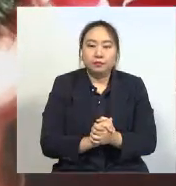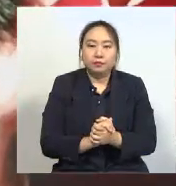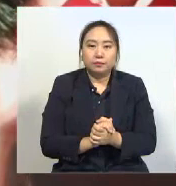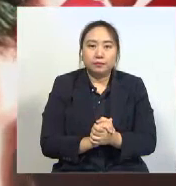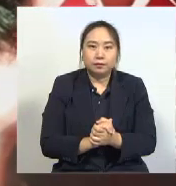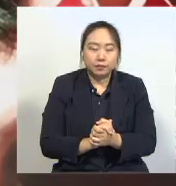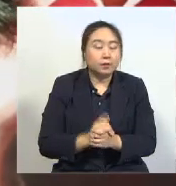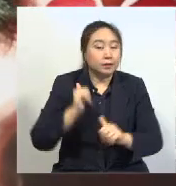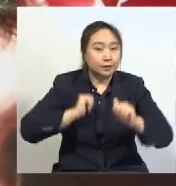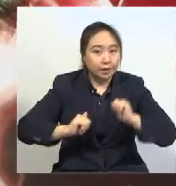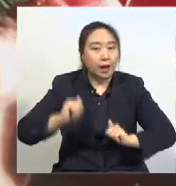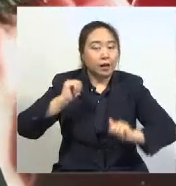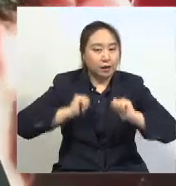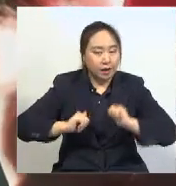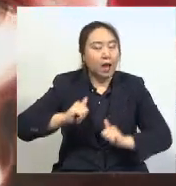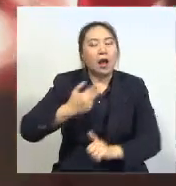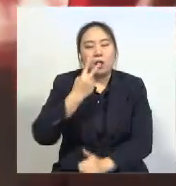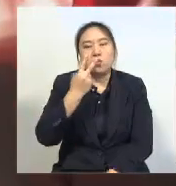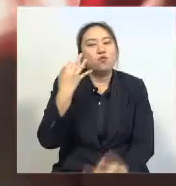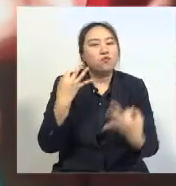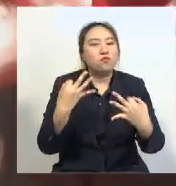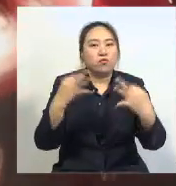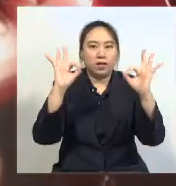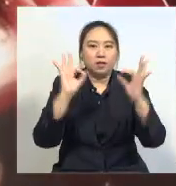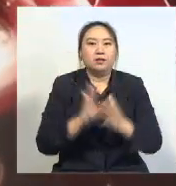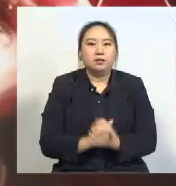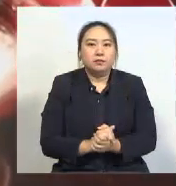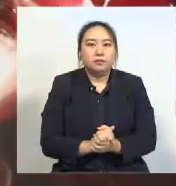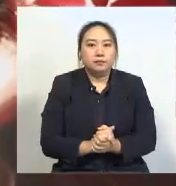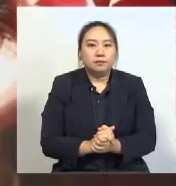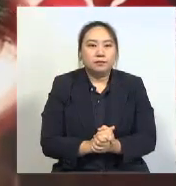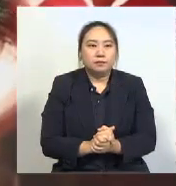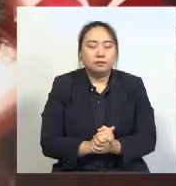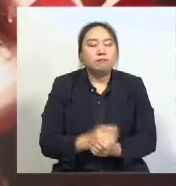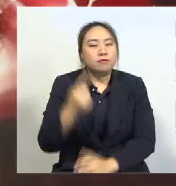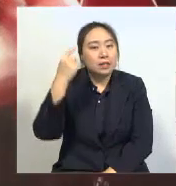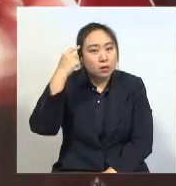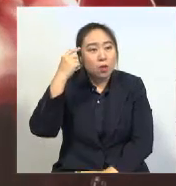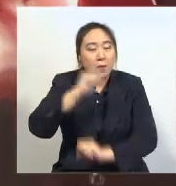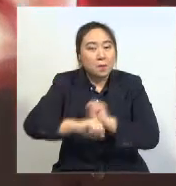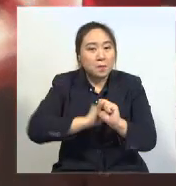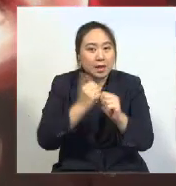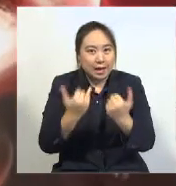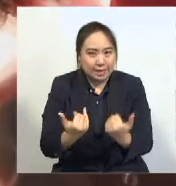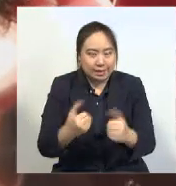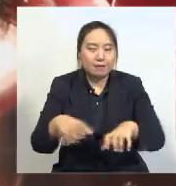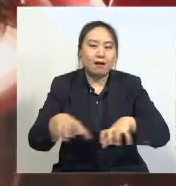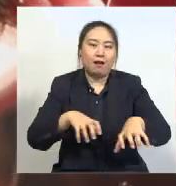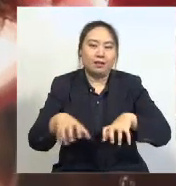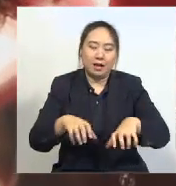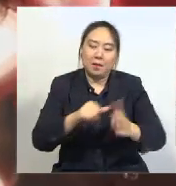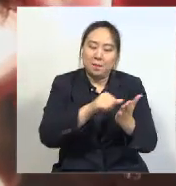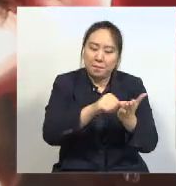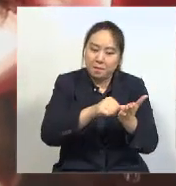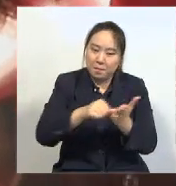ในทุกๆรอบนะครับเราให้ชมฟรีนะครับครับแล้วก็เชื่อว่าปีนี้เราปรับปรุงรูปแบบของงานในทุกๆด้